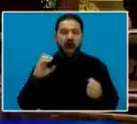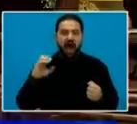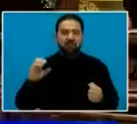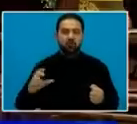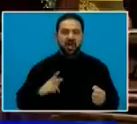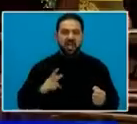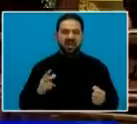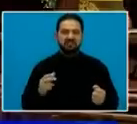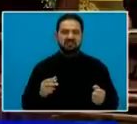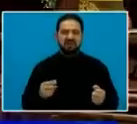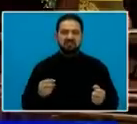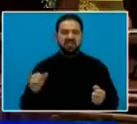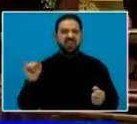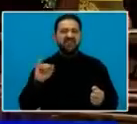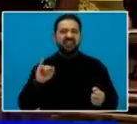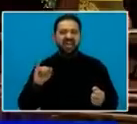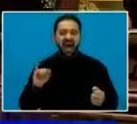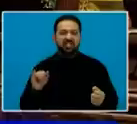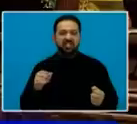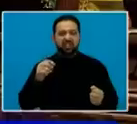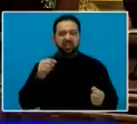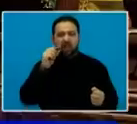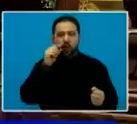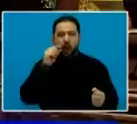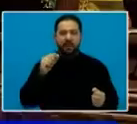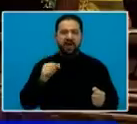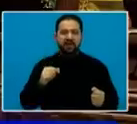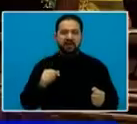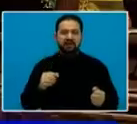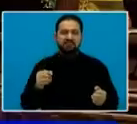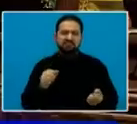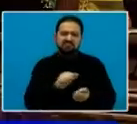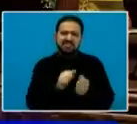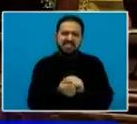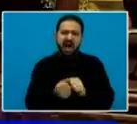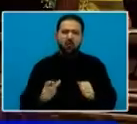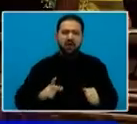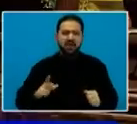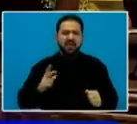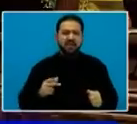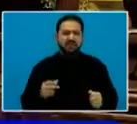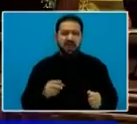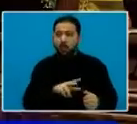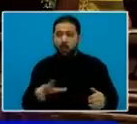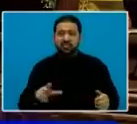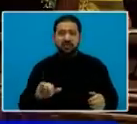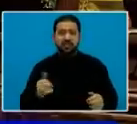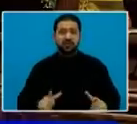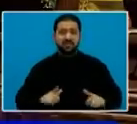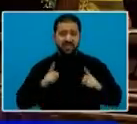ceva artificial care aparține doar a geografiei sau este posibil și în